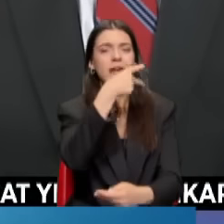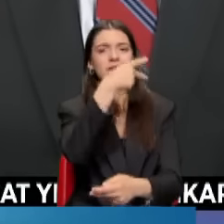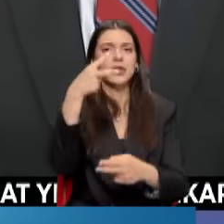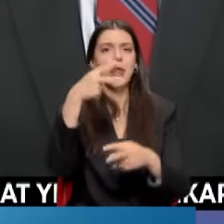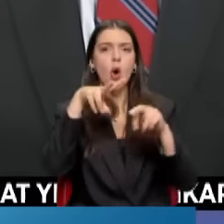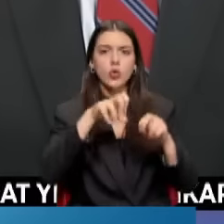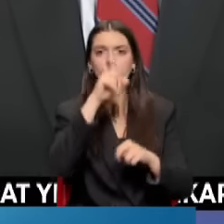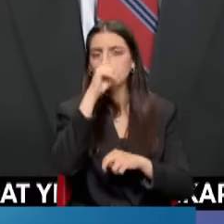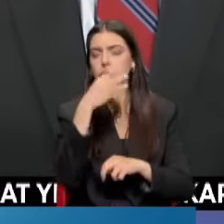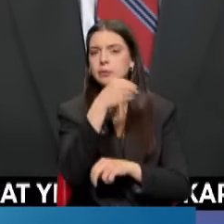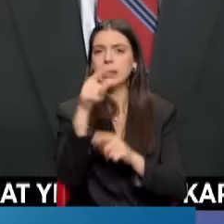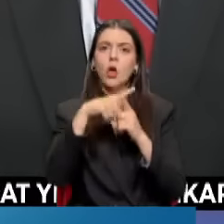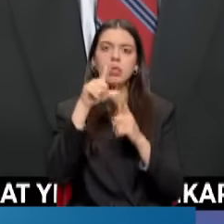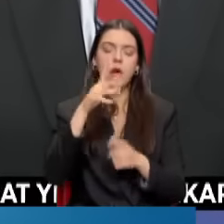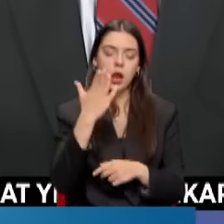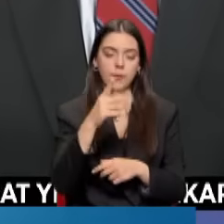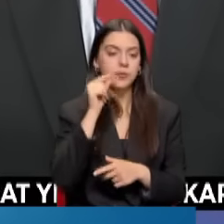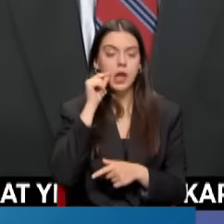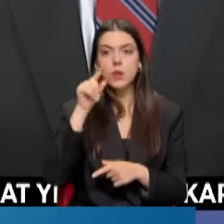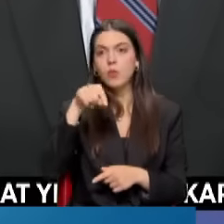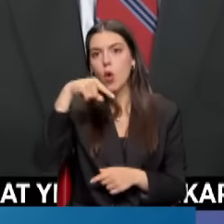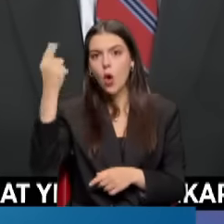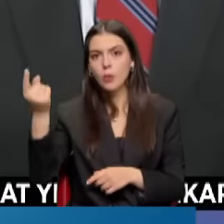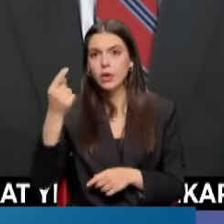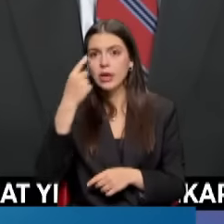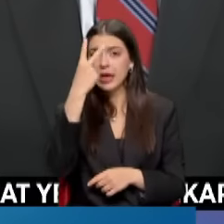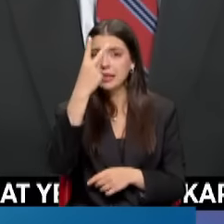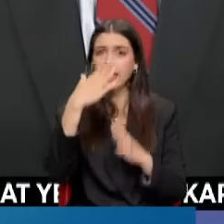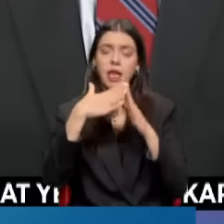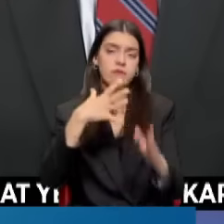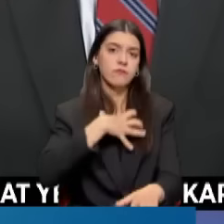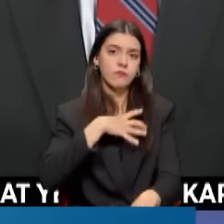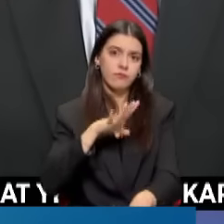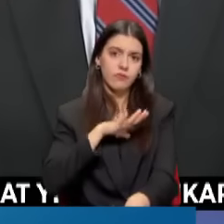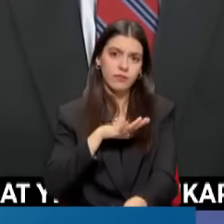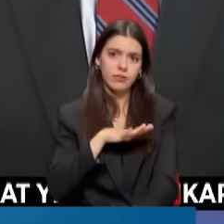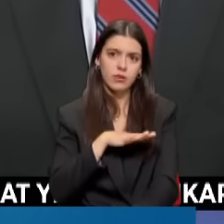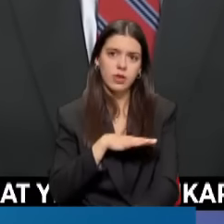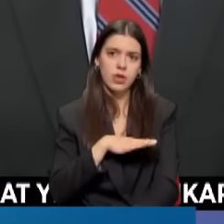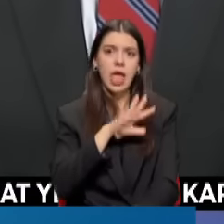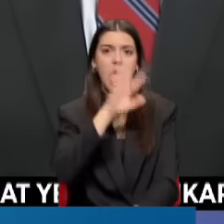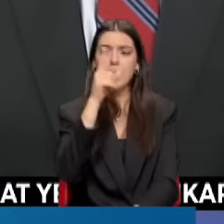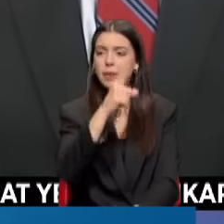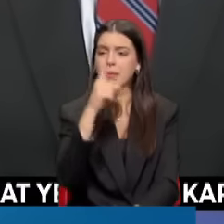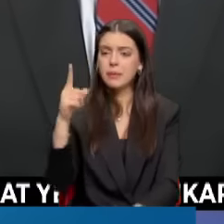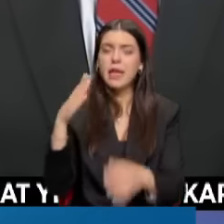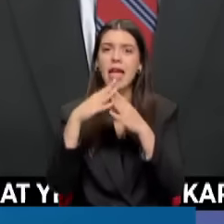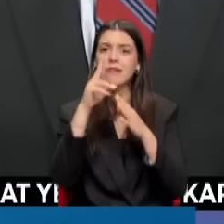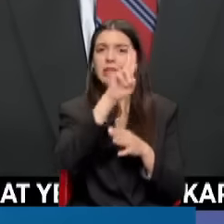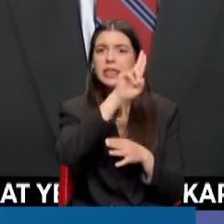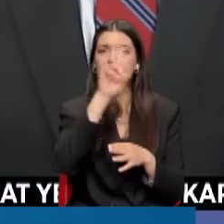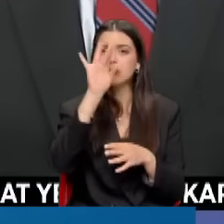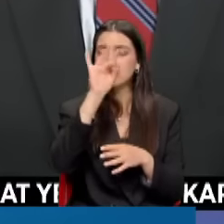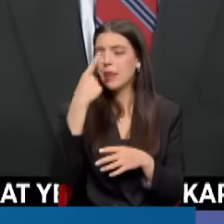100 milyon lira Diğer adamın iki tane evi var her biri 750.000